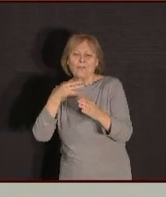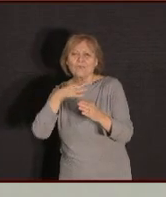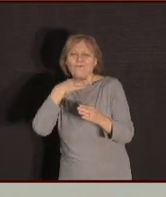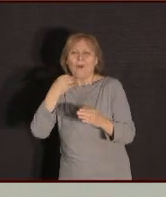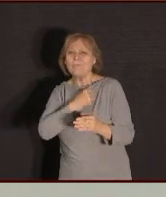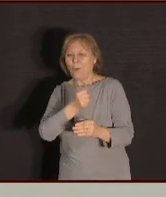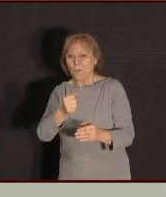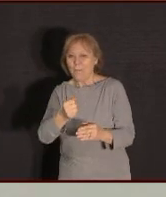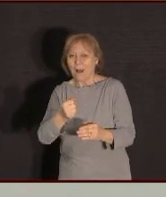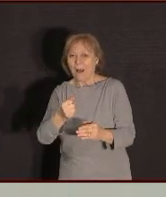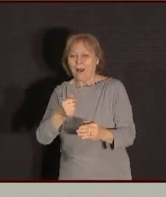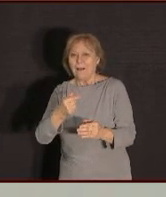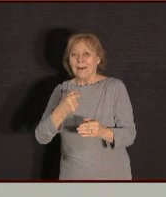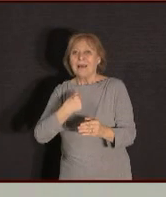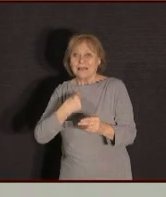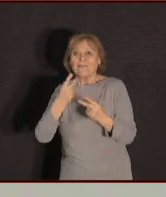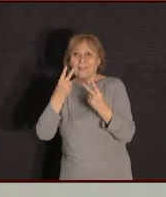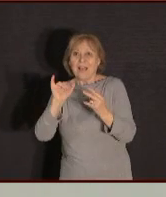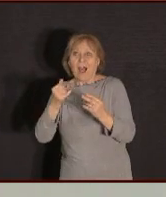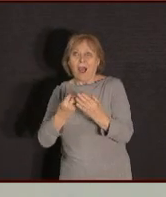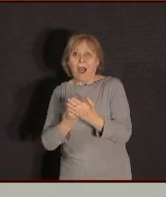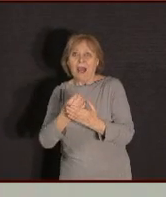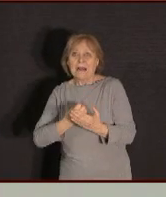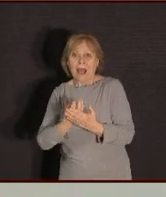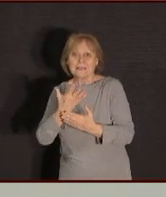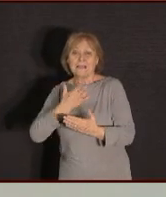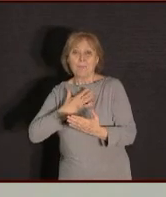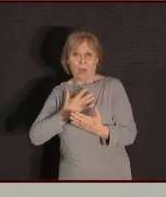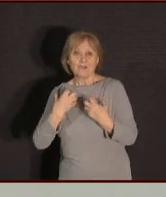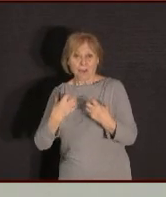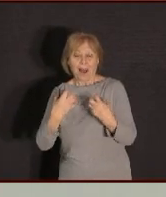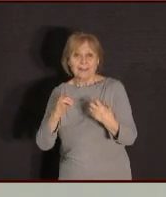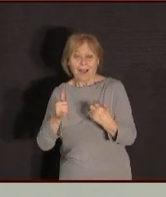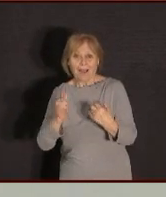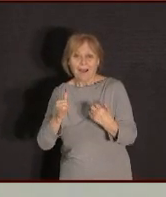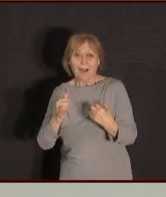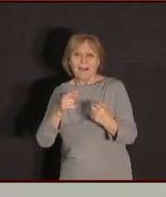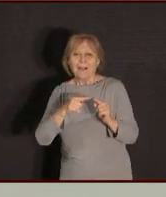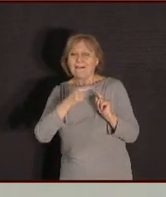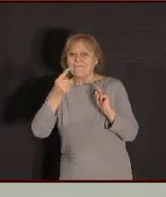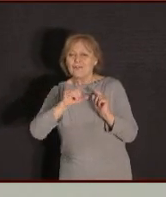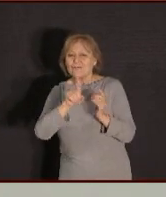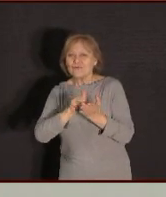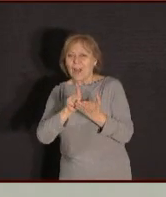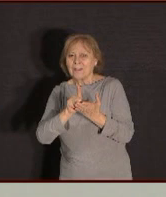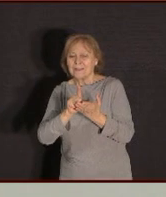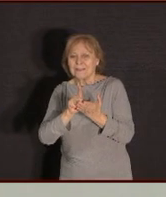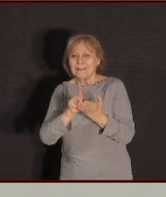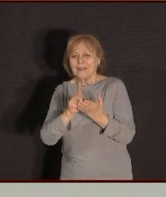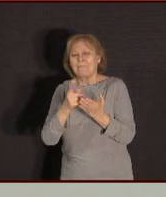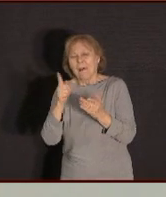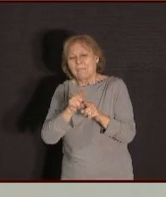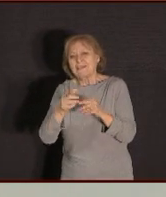poguma, bila sem, da raste istočasno moja želja, ampak ves čas je bil majhen večje, da ne